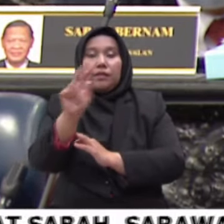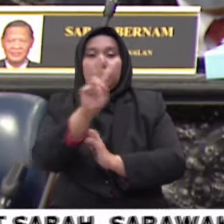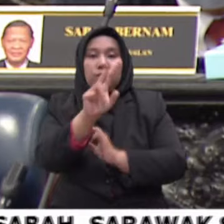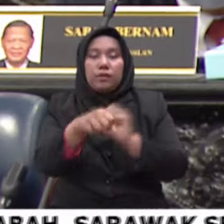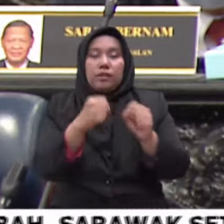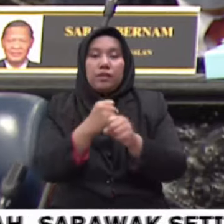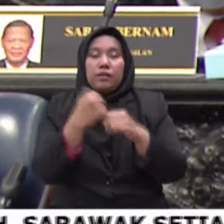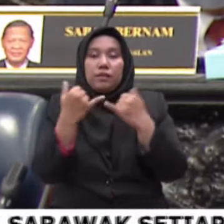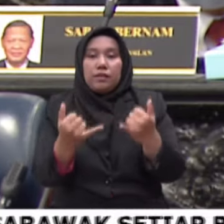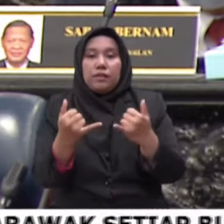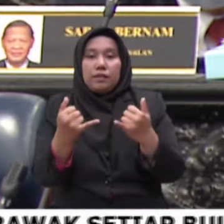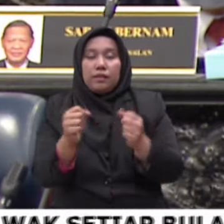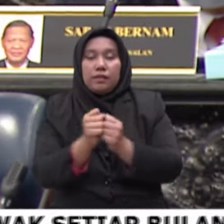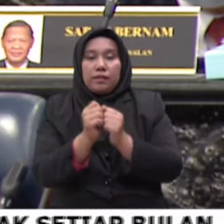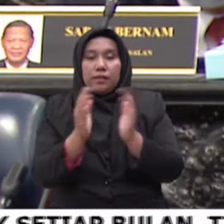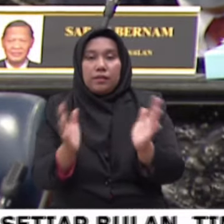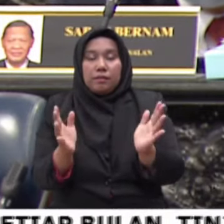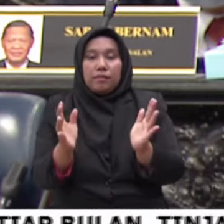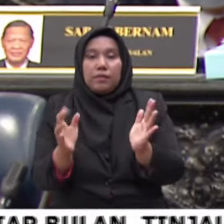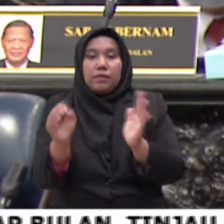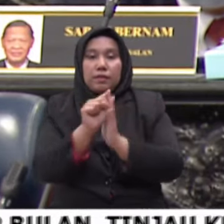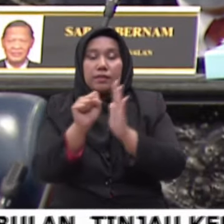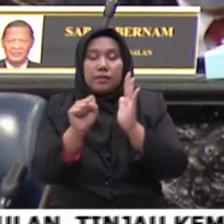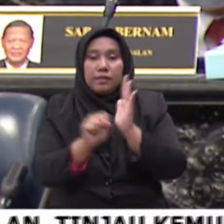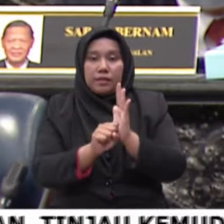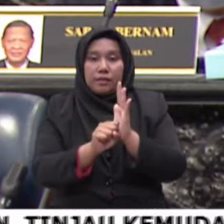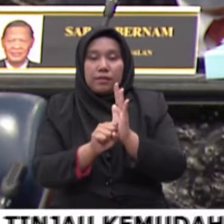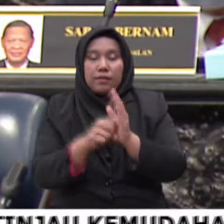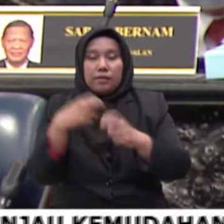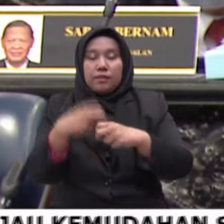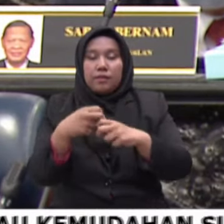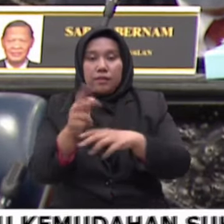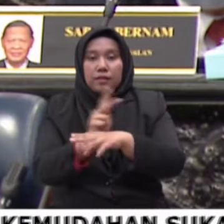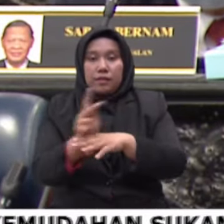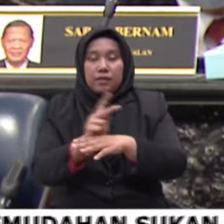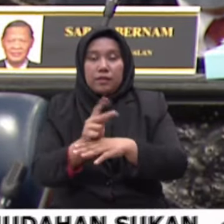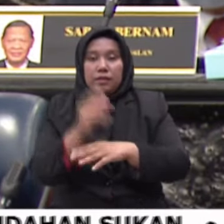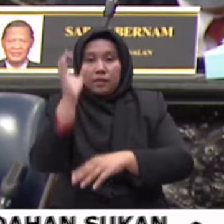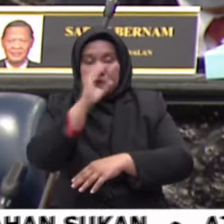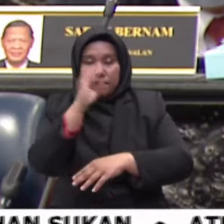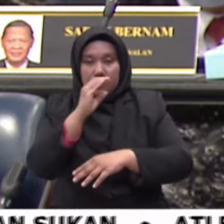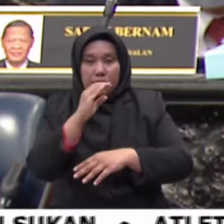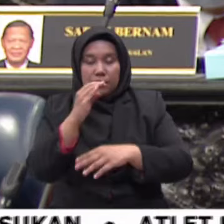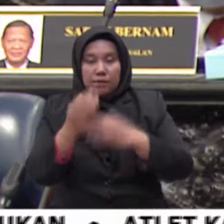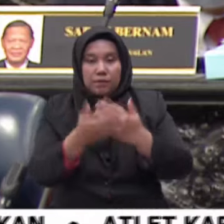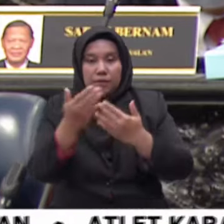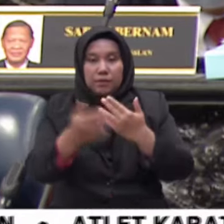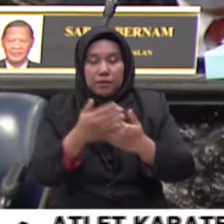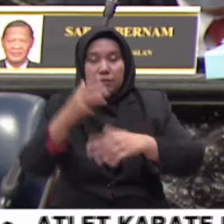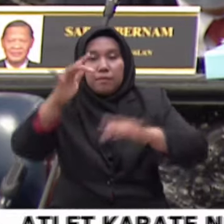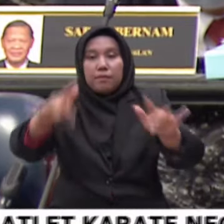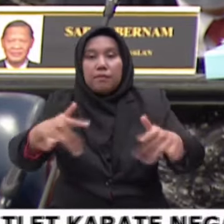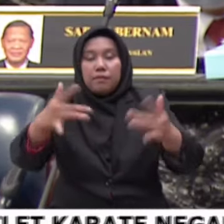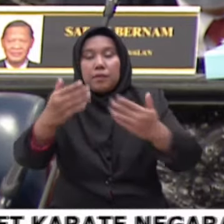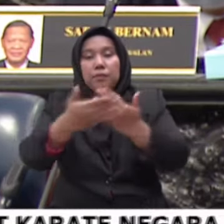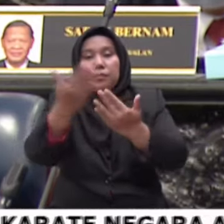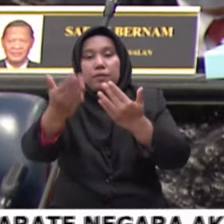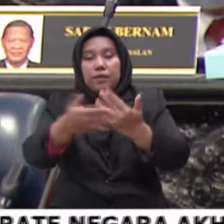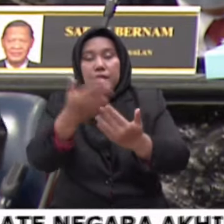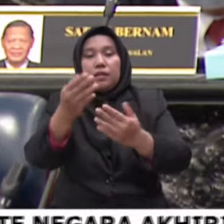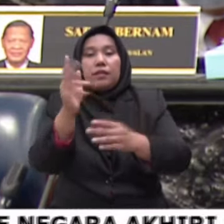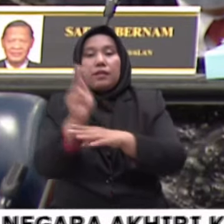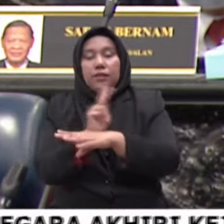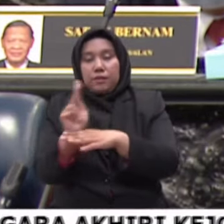memberikan sebarang syarat yang menjulikkan koperasi. Carilah pendekatan-pendekatan yang meringankan koperasi. Jadi